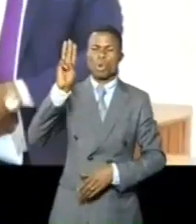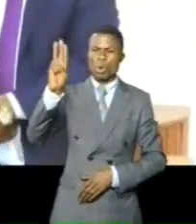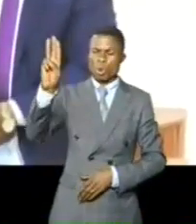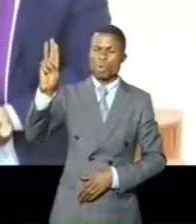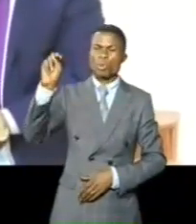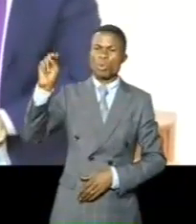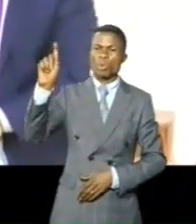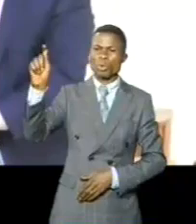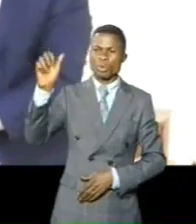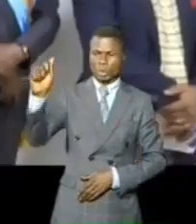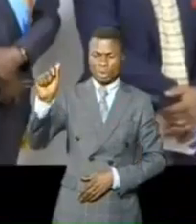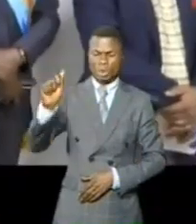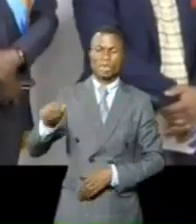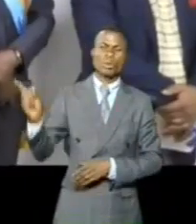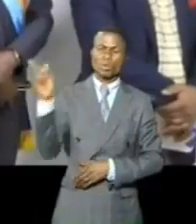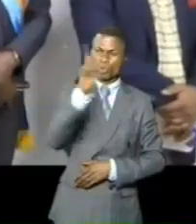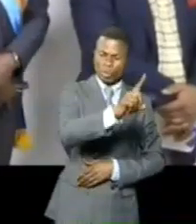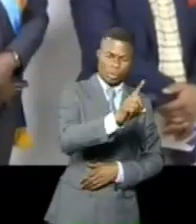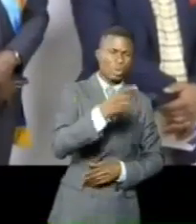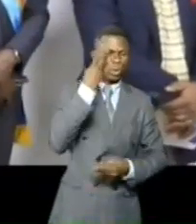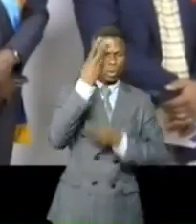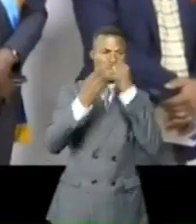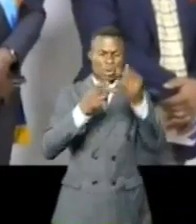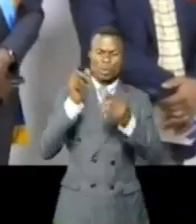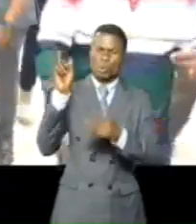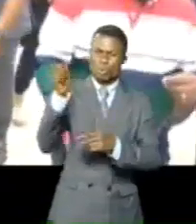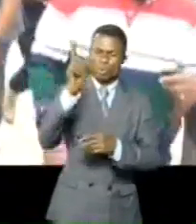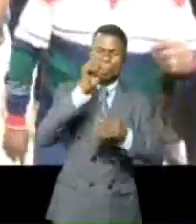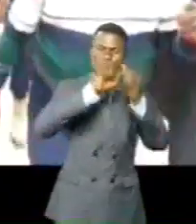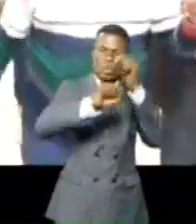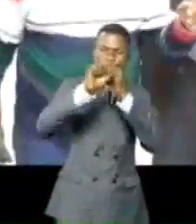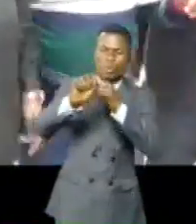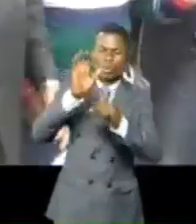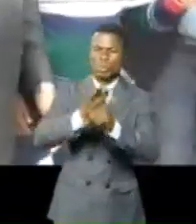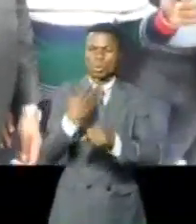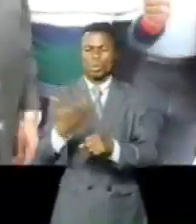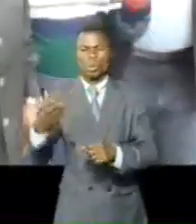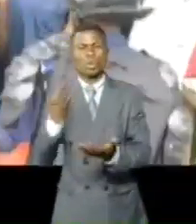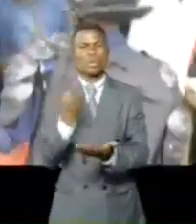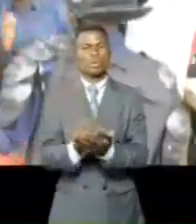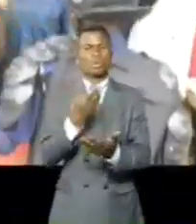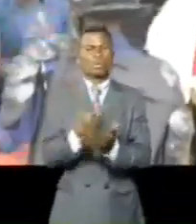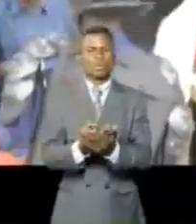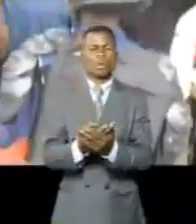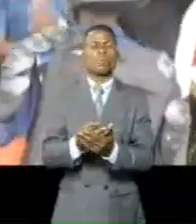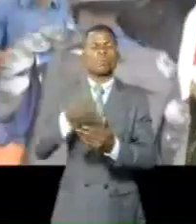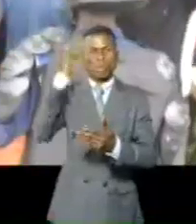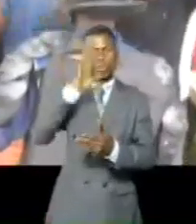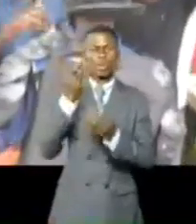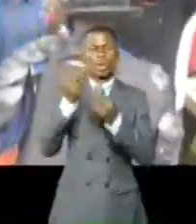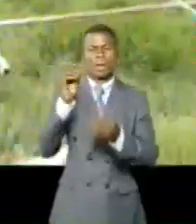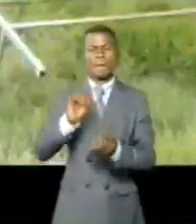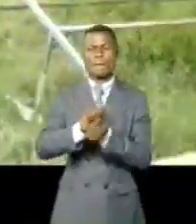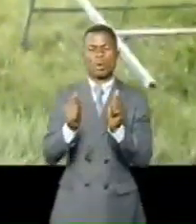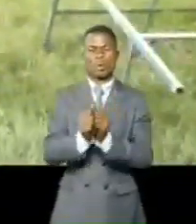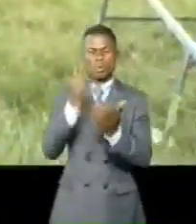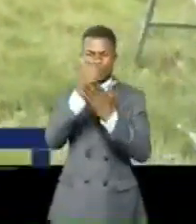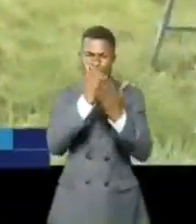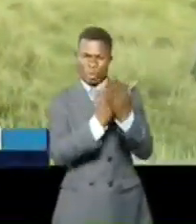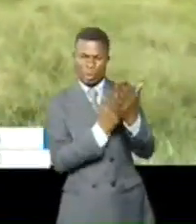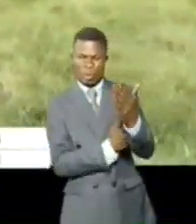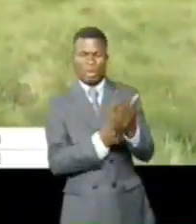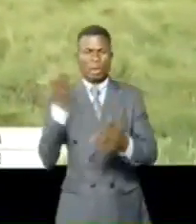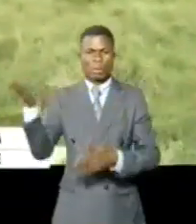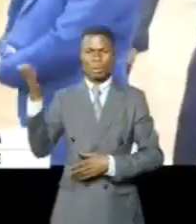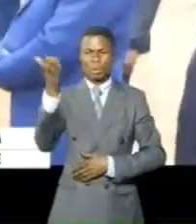Marshall fait son chemin. Il va falloir mobiliser d'importantes ressources financières pour faire face aux besoins identifiés, ça et